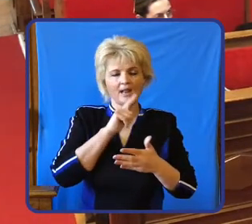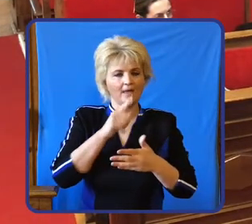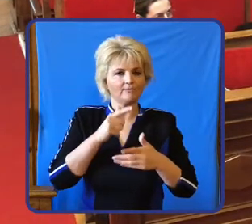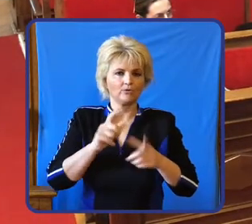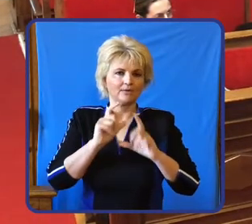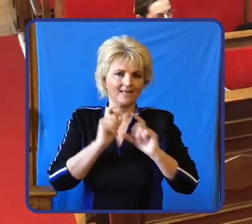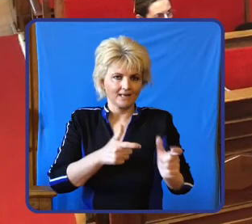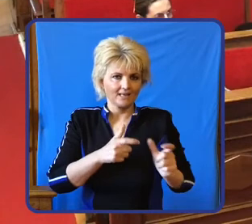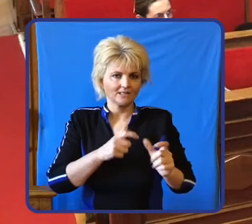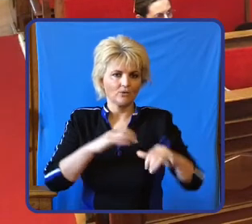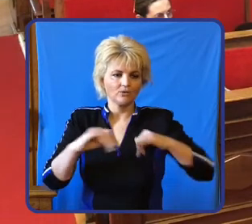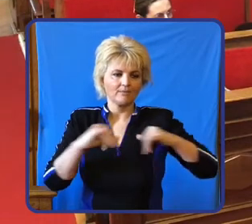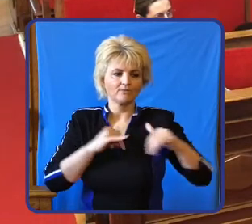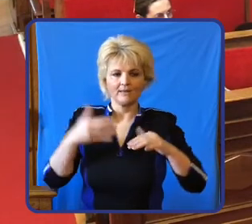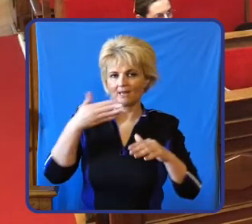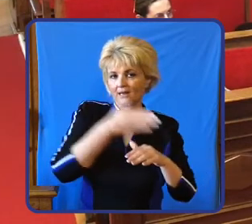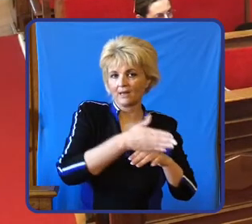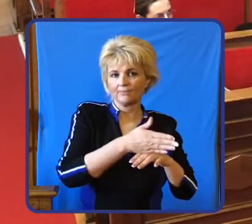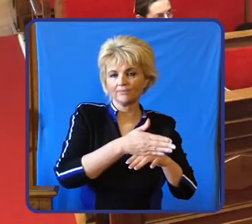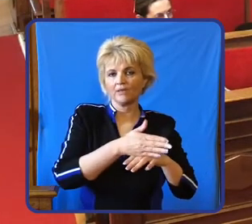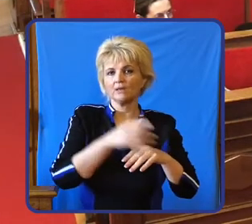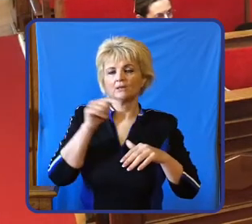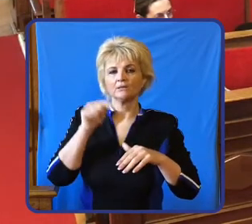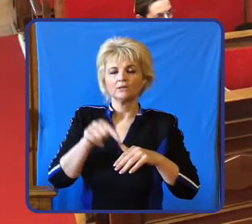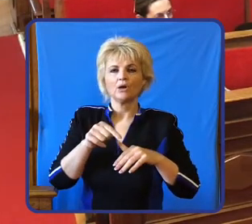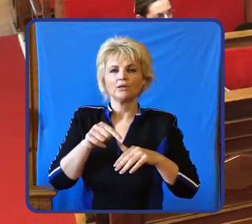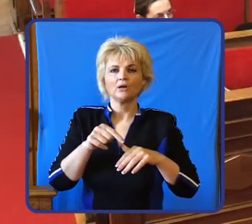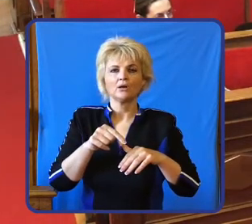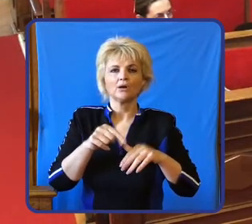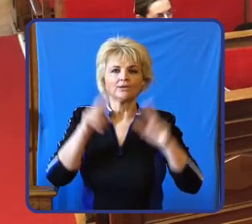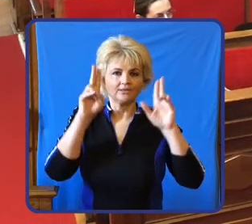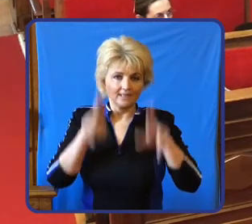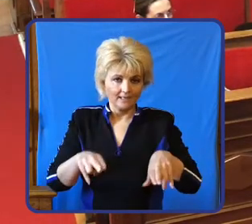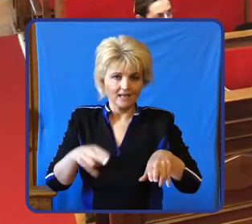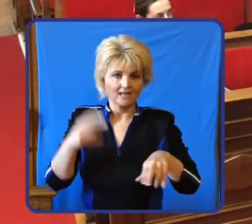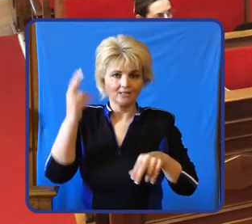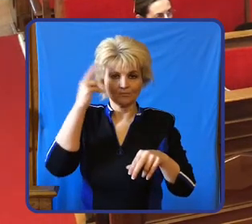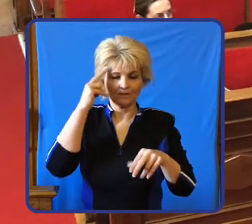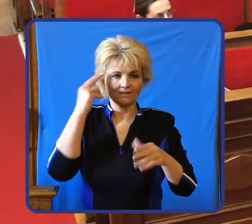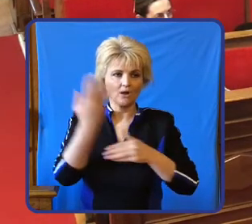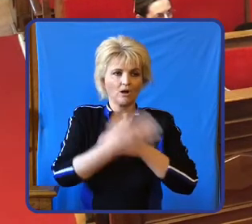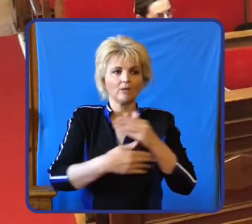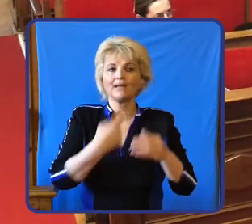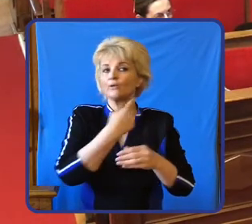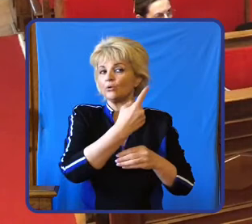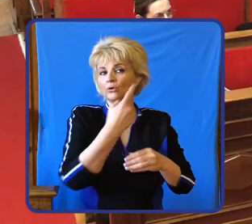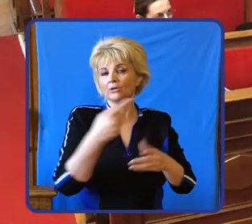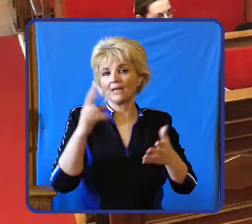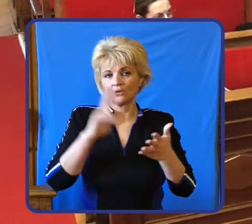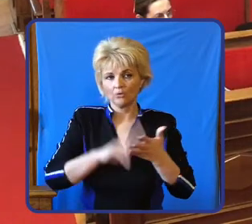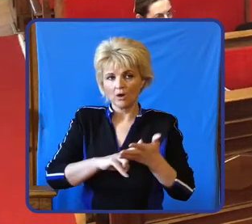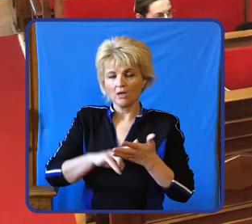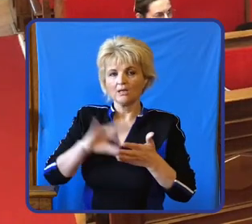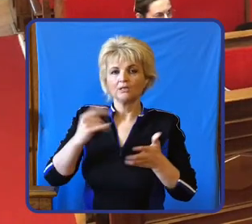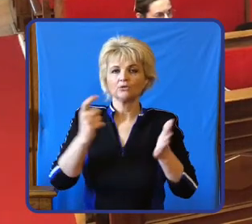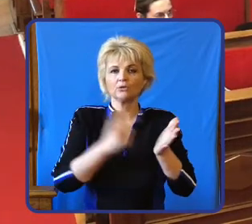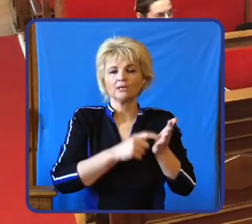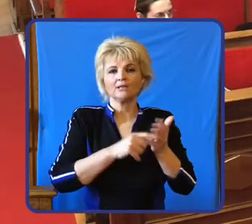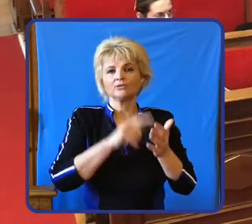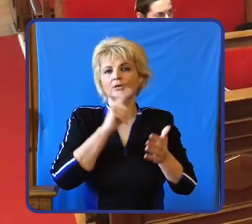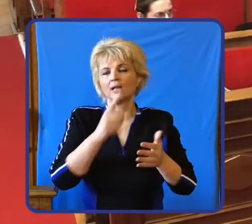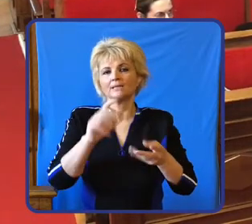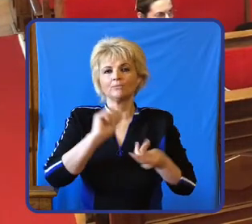beérkezni Hódmezővásárhelyhez, akkor annak a tényeknek az ismeretében önöknek jogában és kötelességük